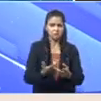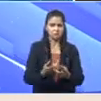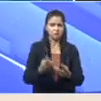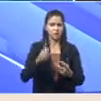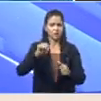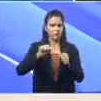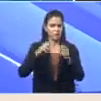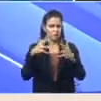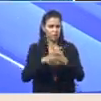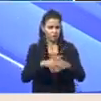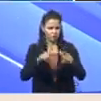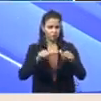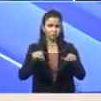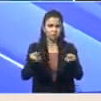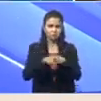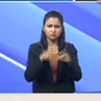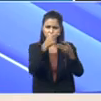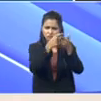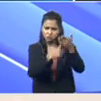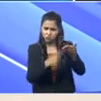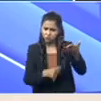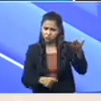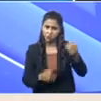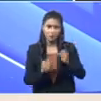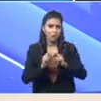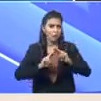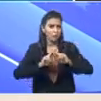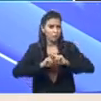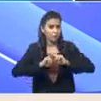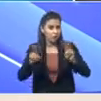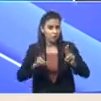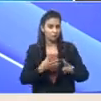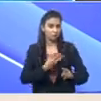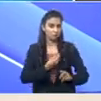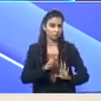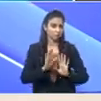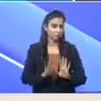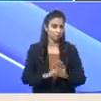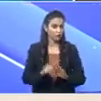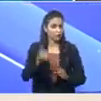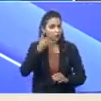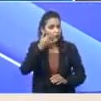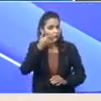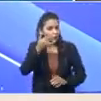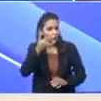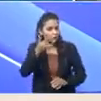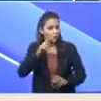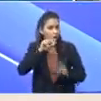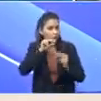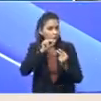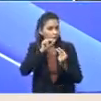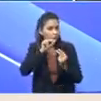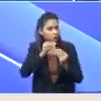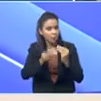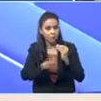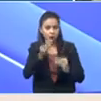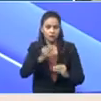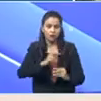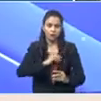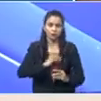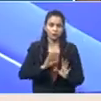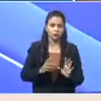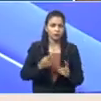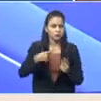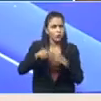कानूनी धाराएं, वो आपको इतना डरा देंगे, फोन पर बातों बातों में आप सोच भी